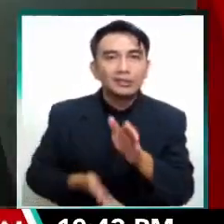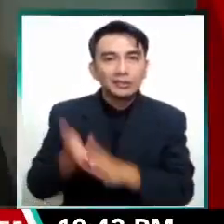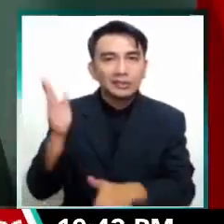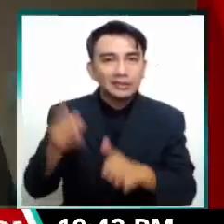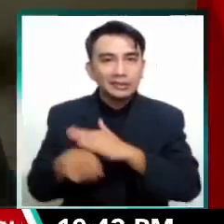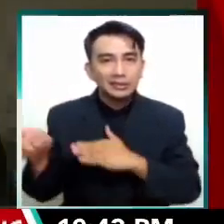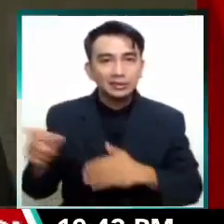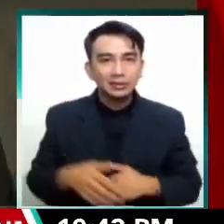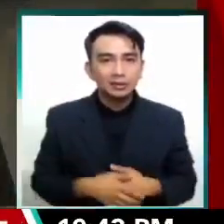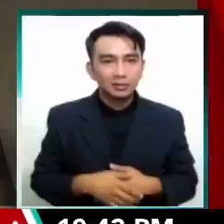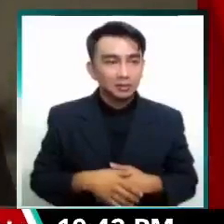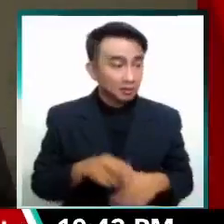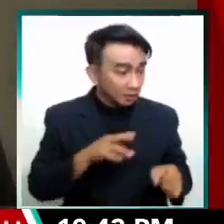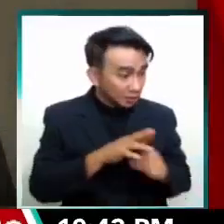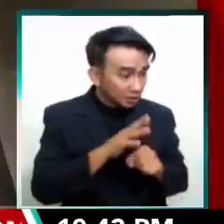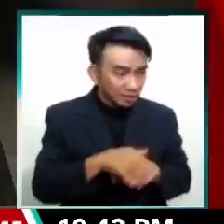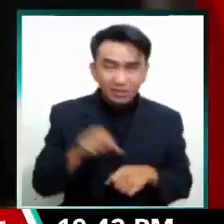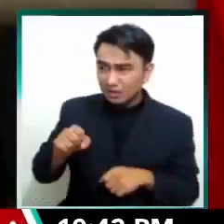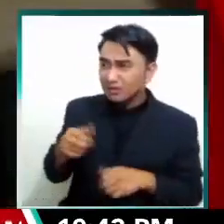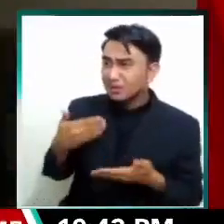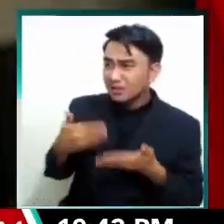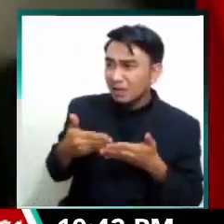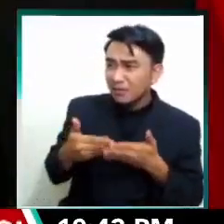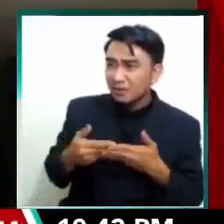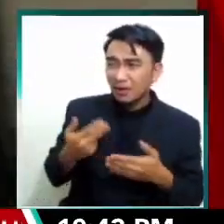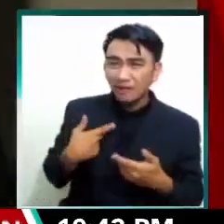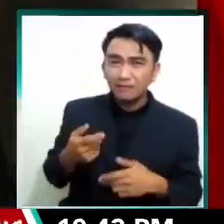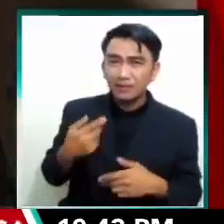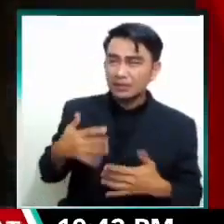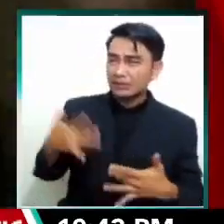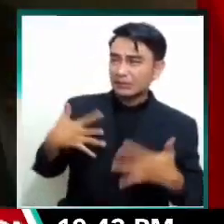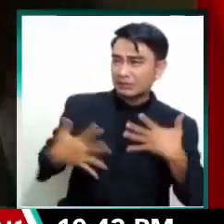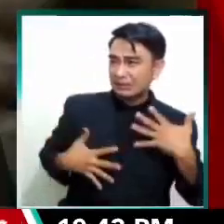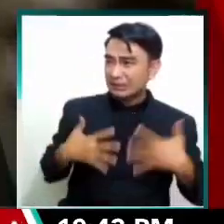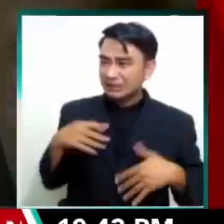Muntik na! Muntik na daw, sir! Muntik na!